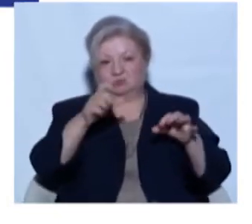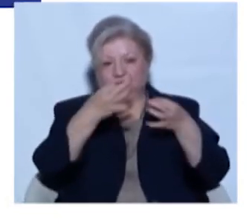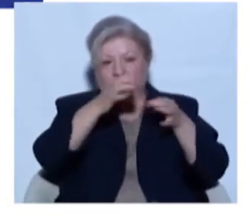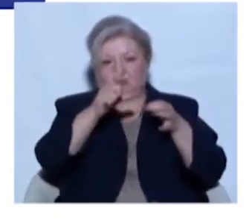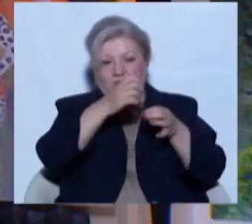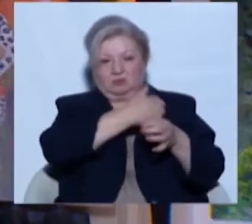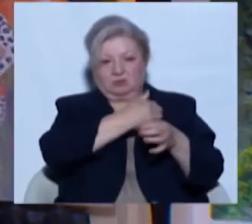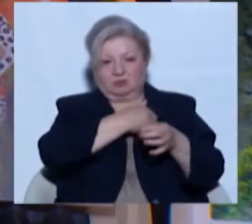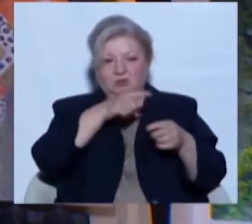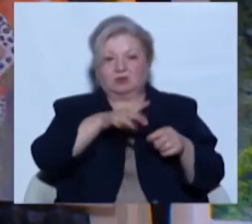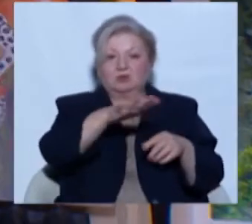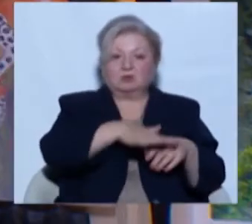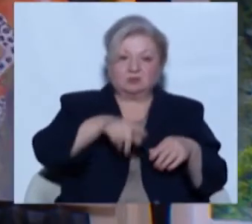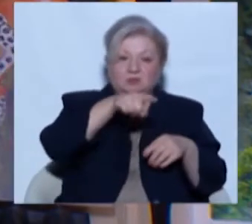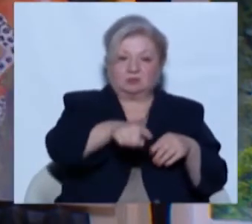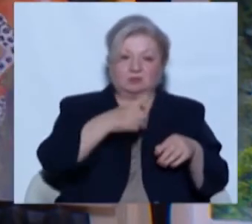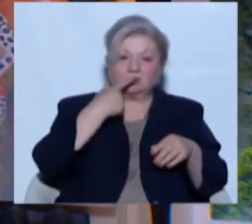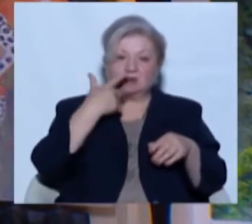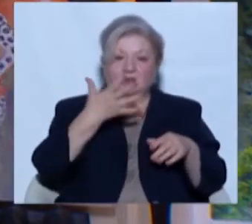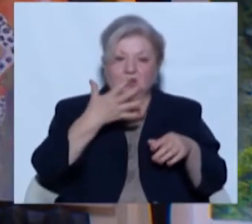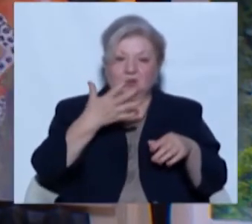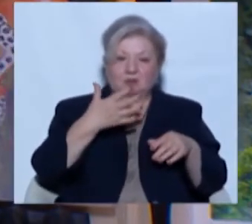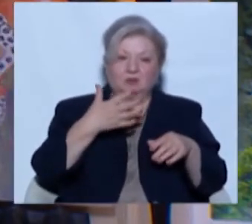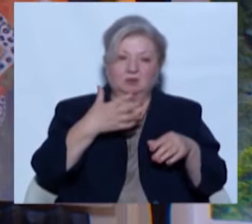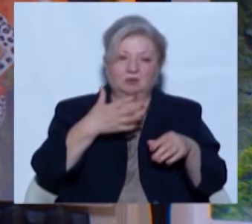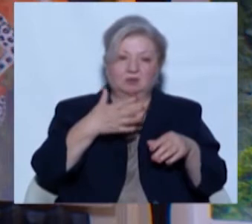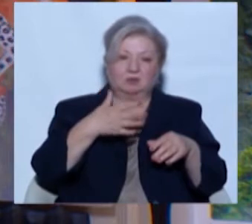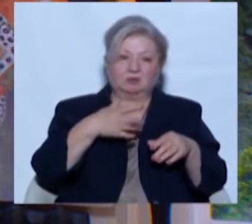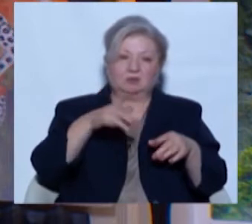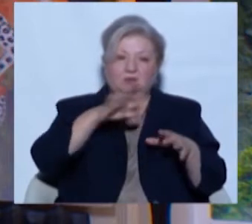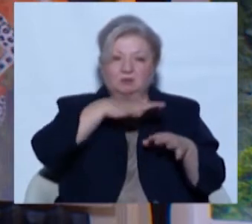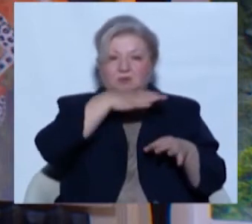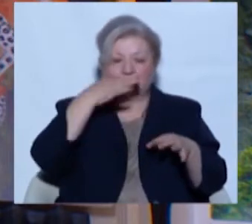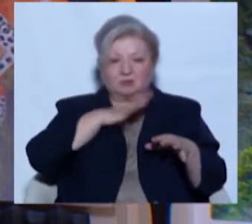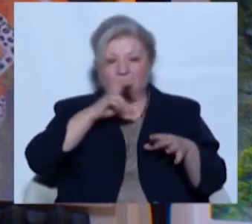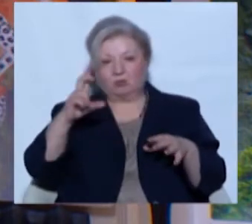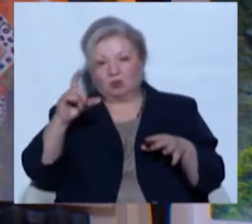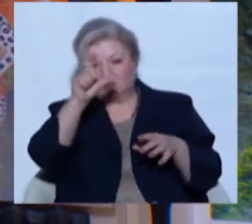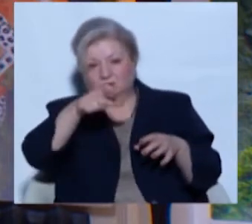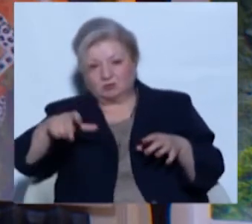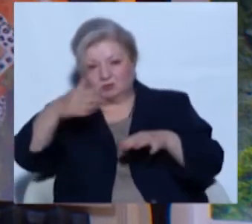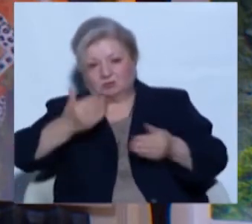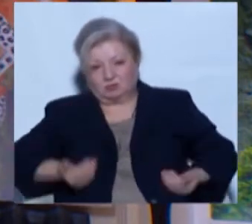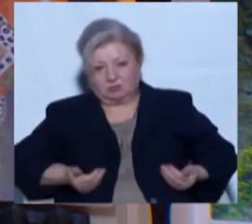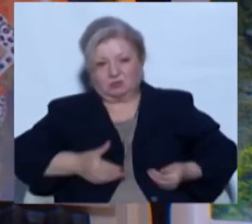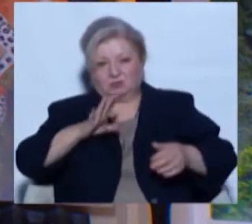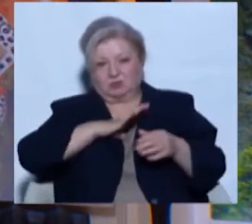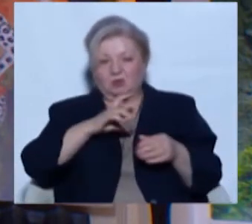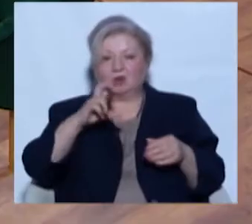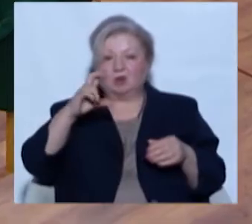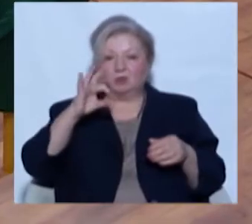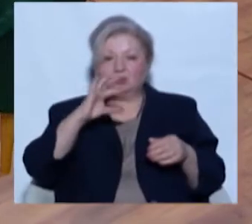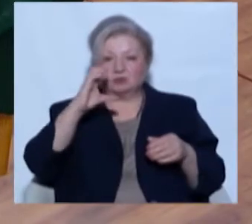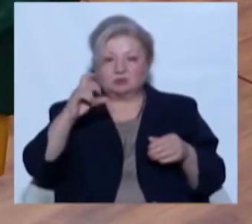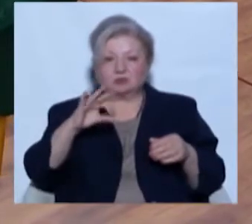ტერიტორიაზე ეთნიკური უმრავლესობა ფაქტიურად იყვნენ ბოსნაკები და სერბები,